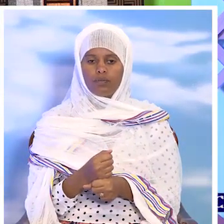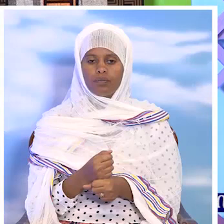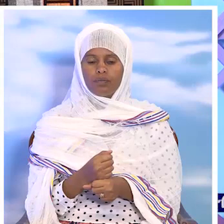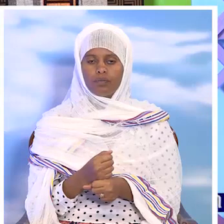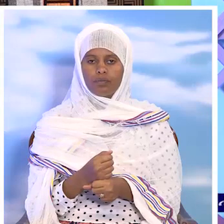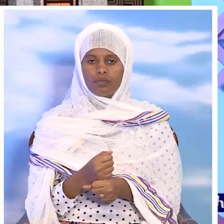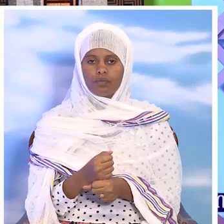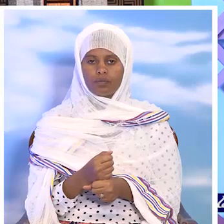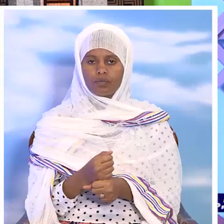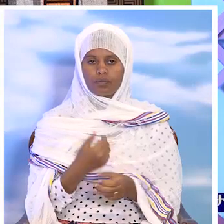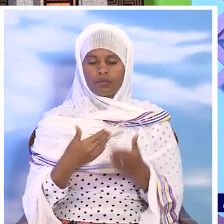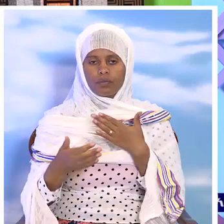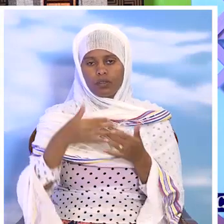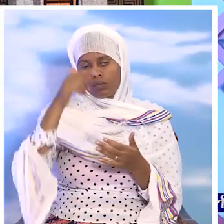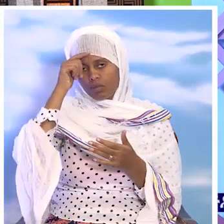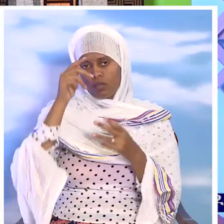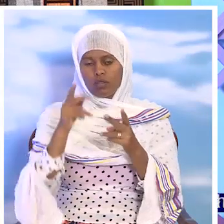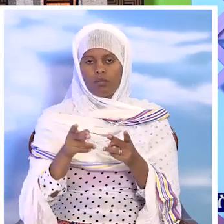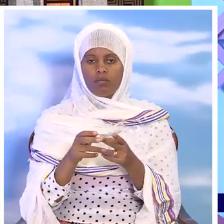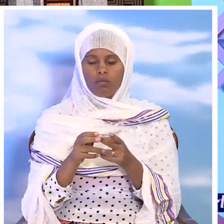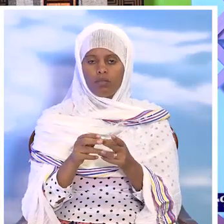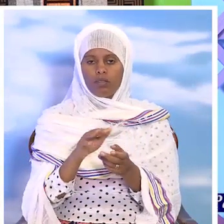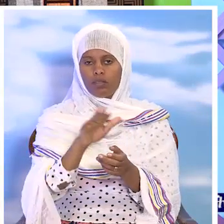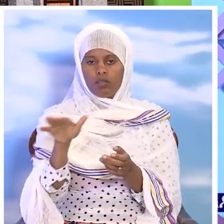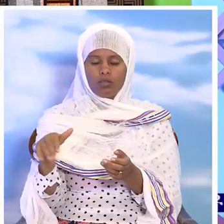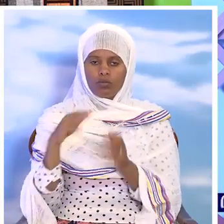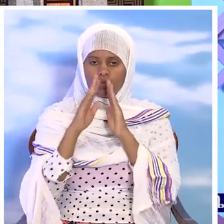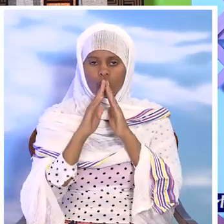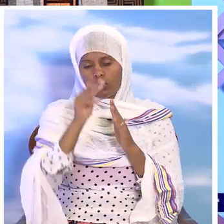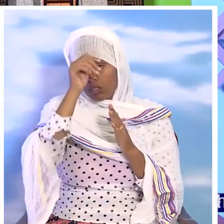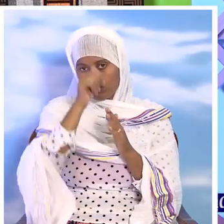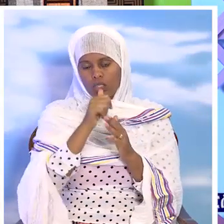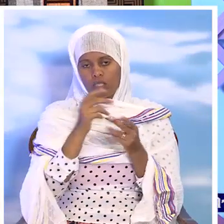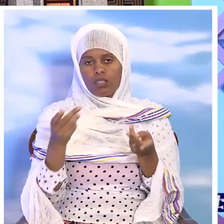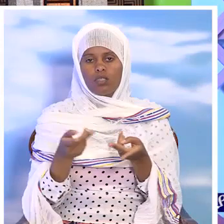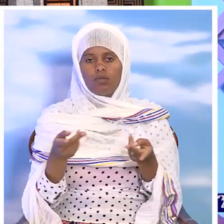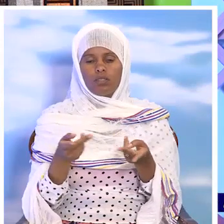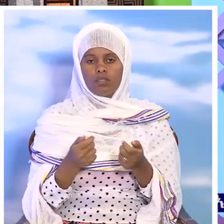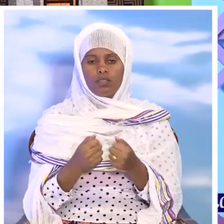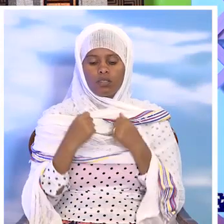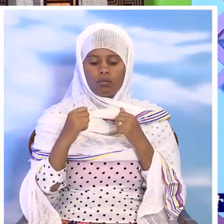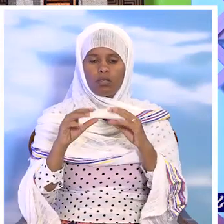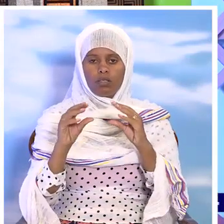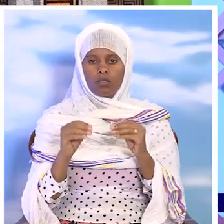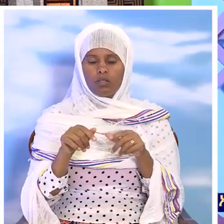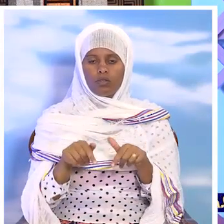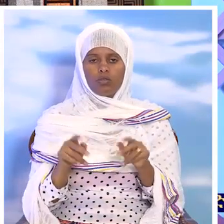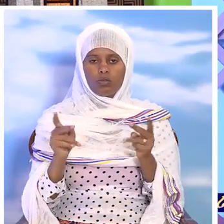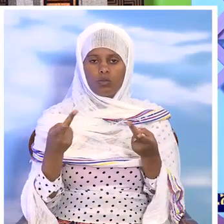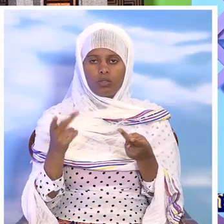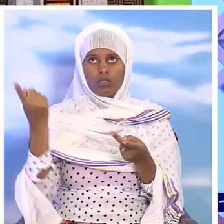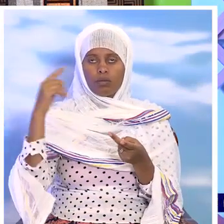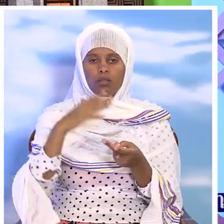ምግባርን በሃይማኖትን ድማ ነቶም ቅዱሳን ኣቦታትና ክንመስሎም ይግባአና እዩ እሞ ሕጂ እውን እግዚኣብሔር